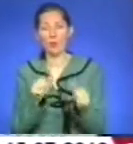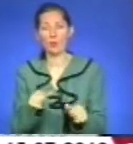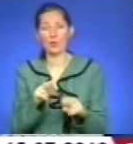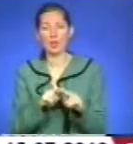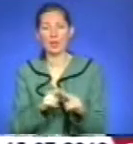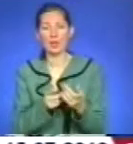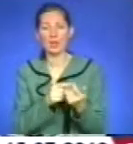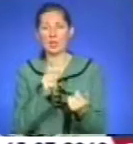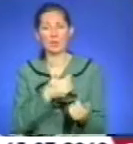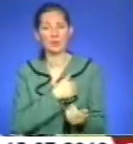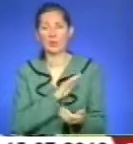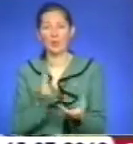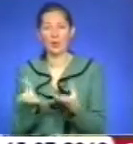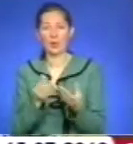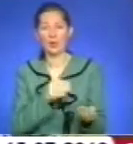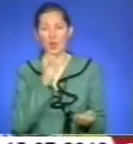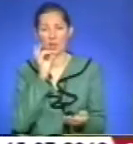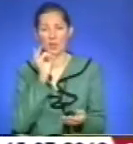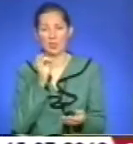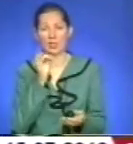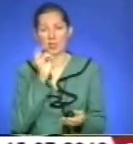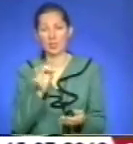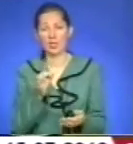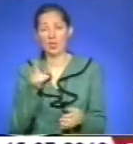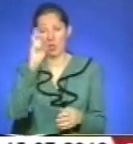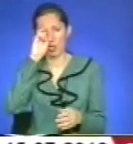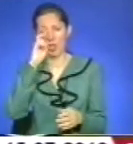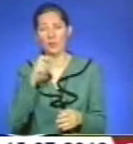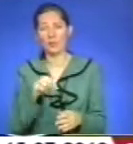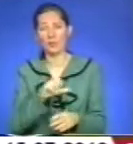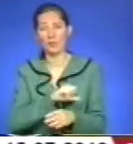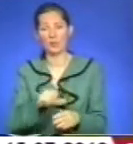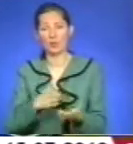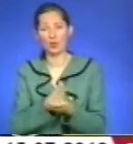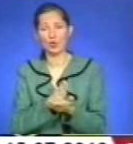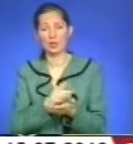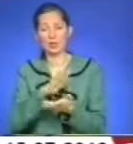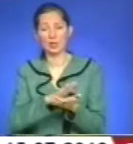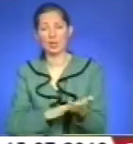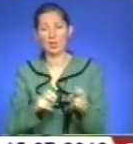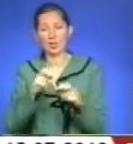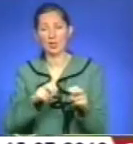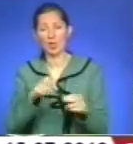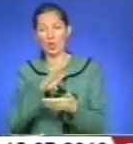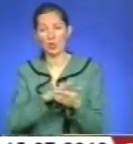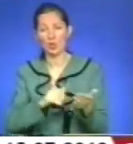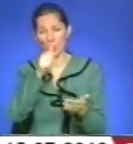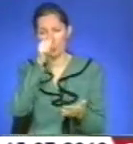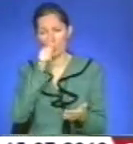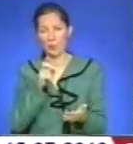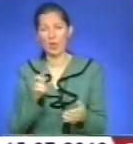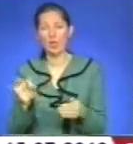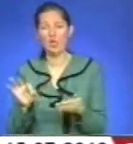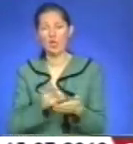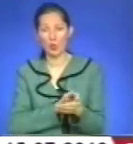впливає, запевнили у Державній міграційній службі в області. Заяву розглядають упродовж місяця. При терміновому